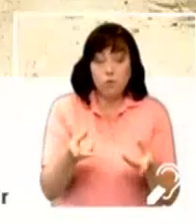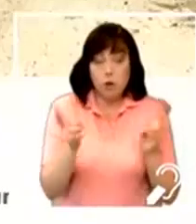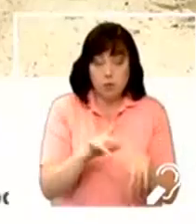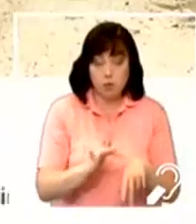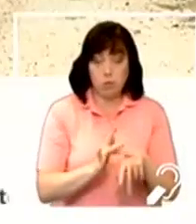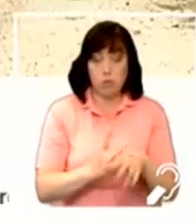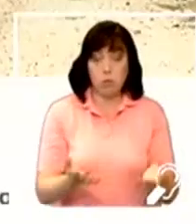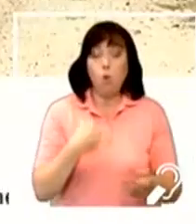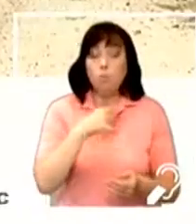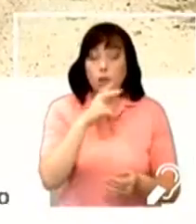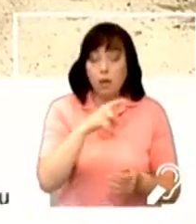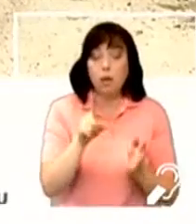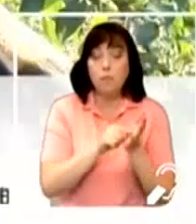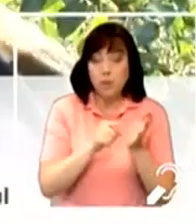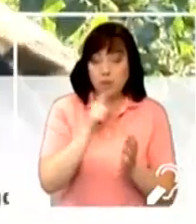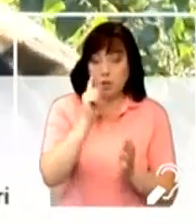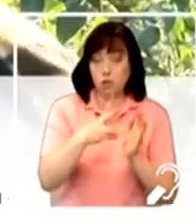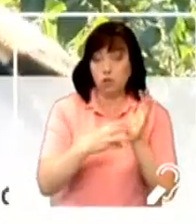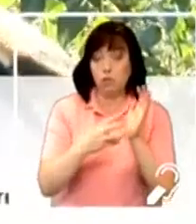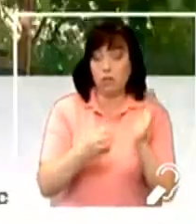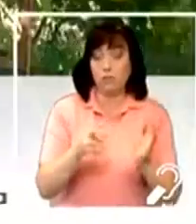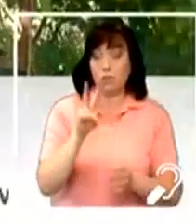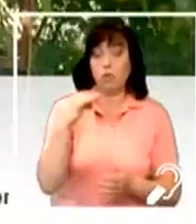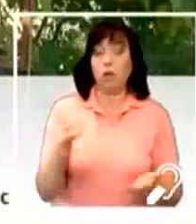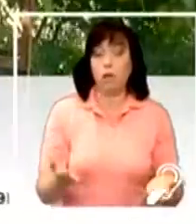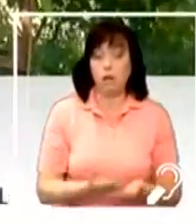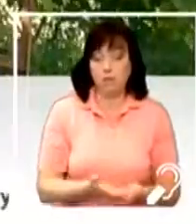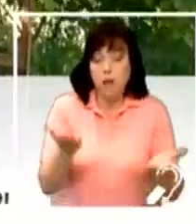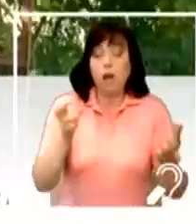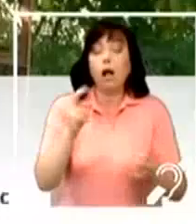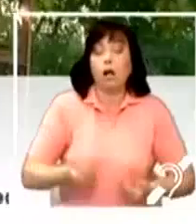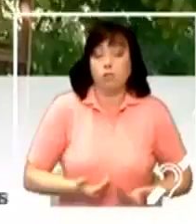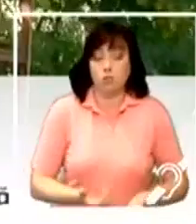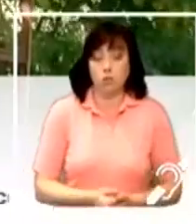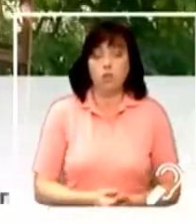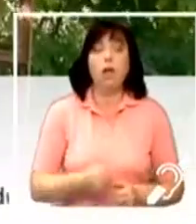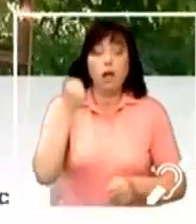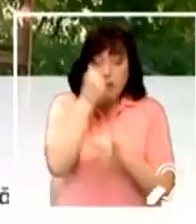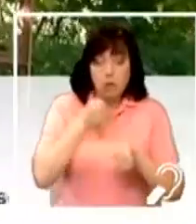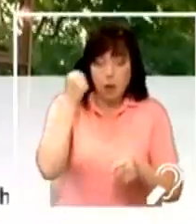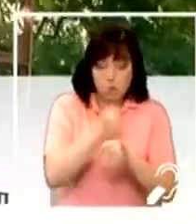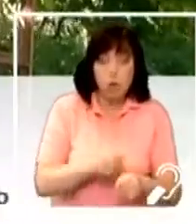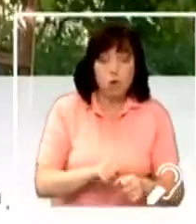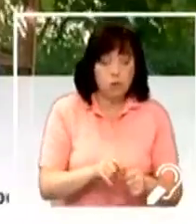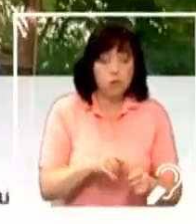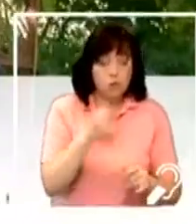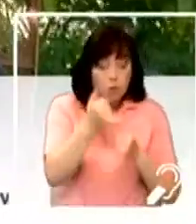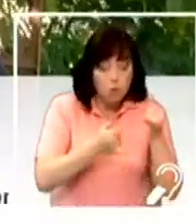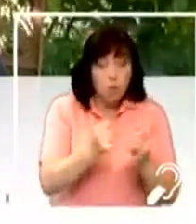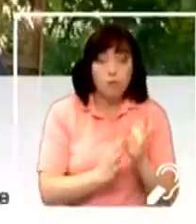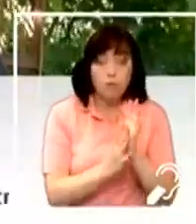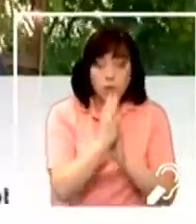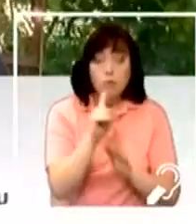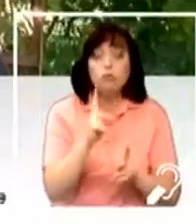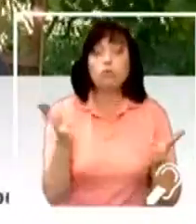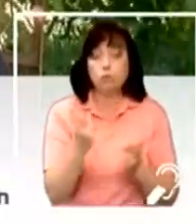am 1879 de lei. Poftim, trăiești. Muncim, creștem de toate cele ce avem nevoie pe